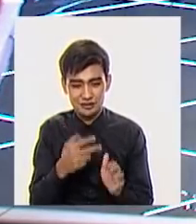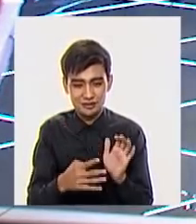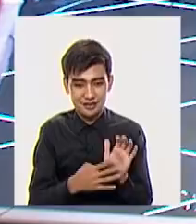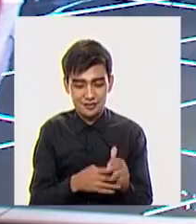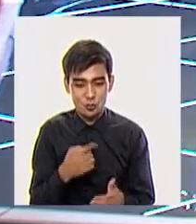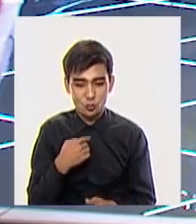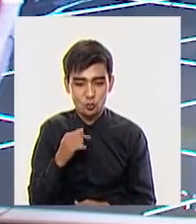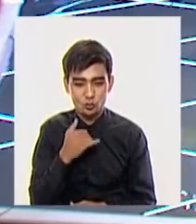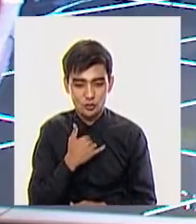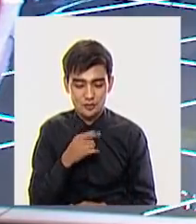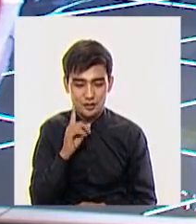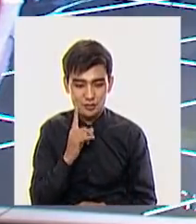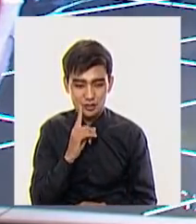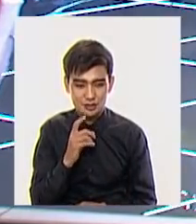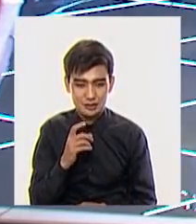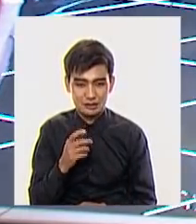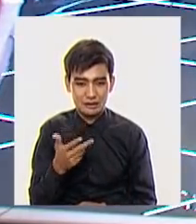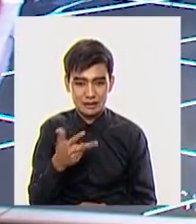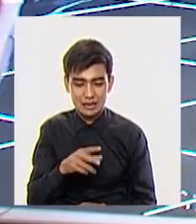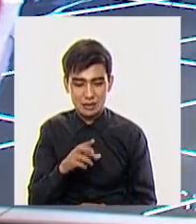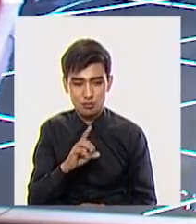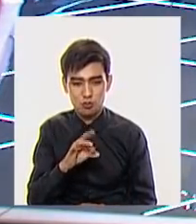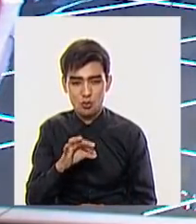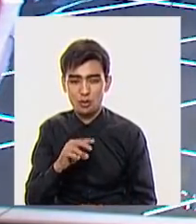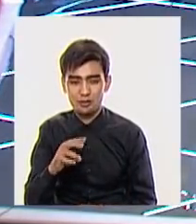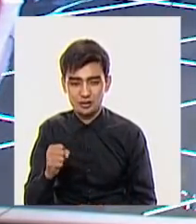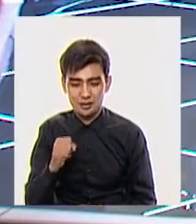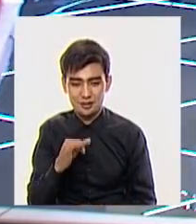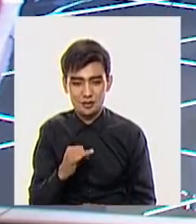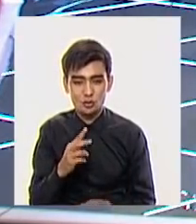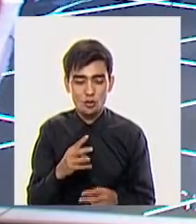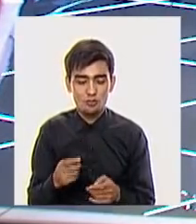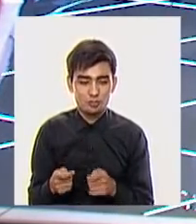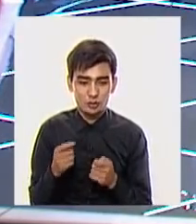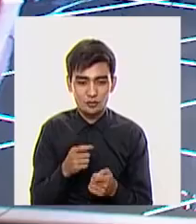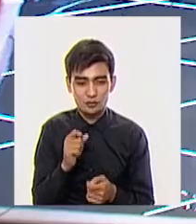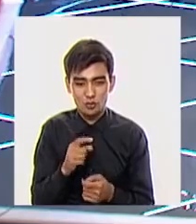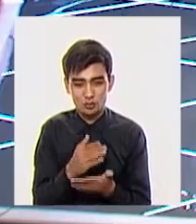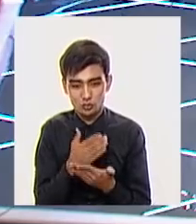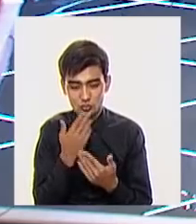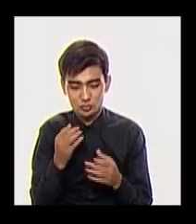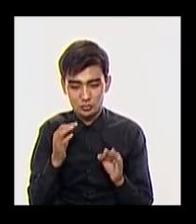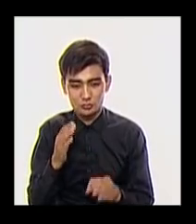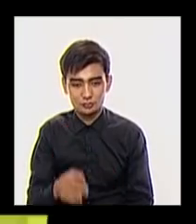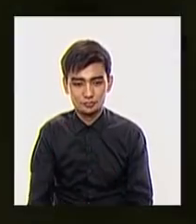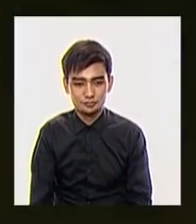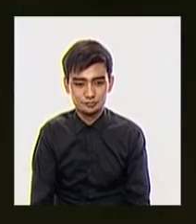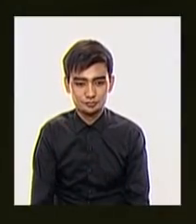пока 3 бронзовые медали. Кто принес призовые места в нашей олимпийской рубрике?